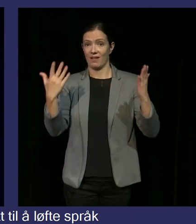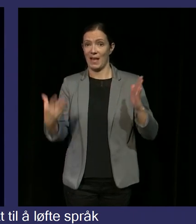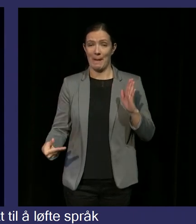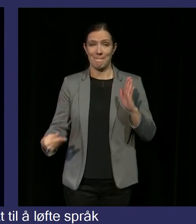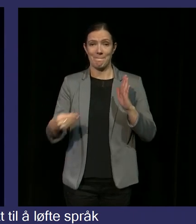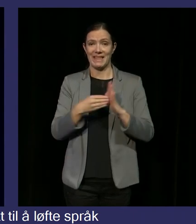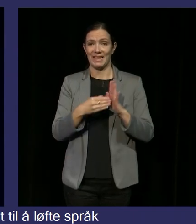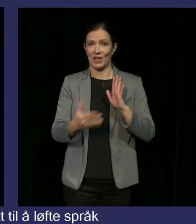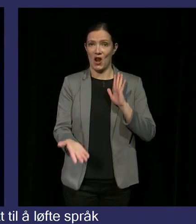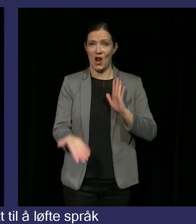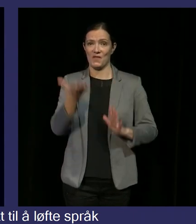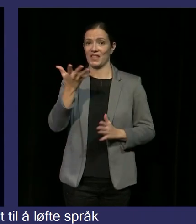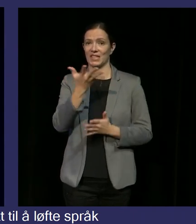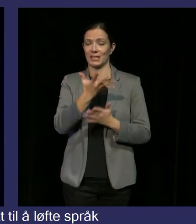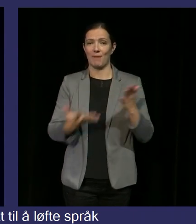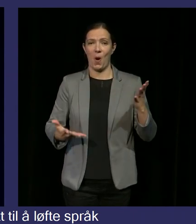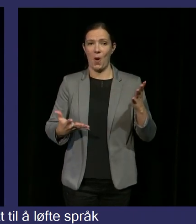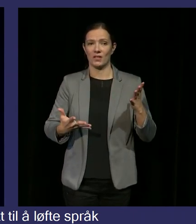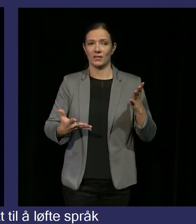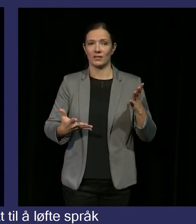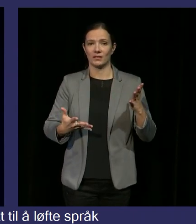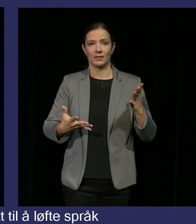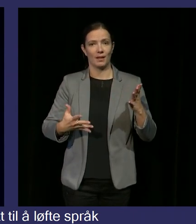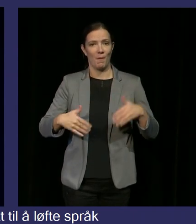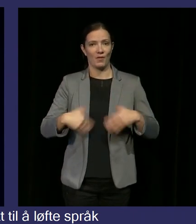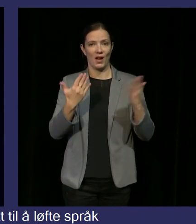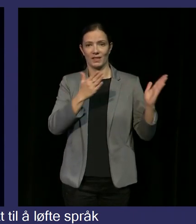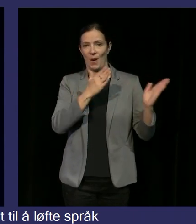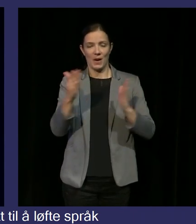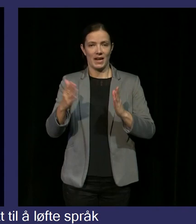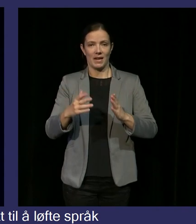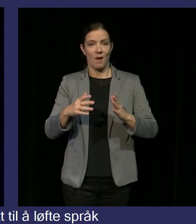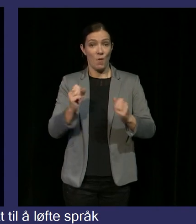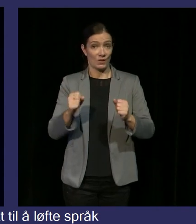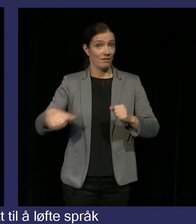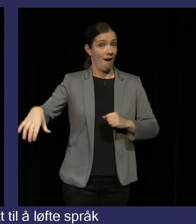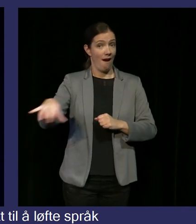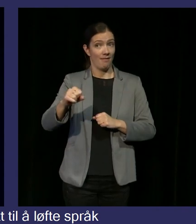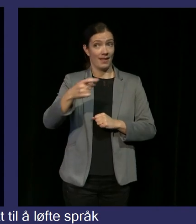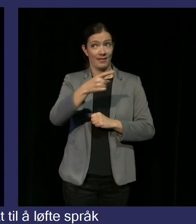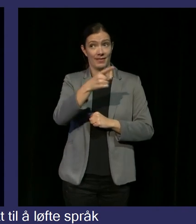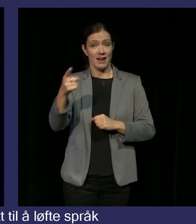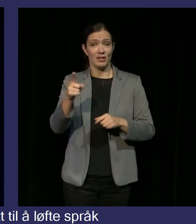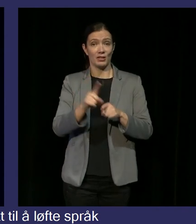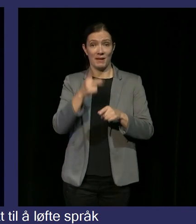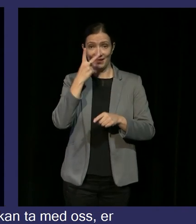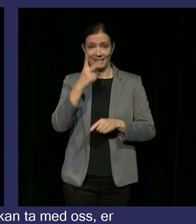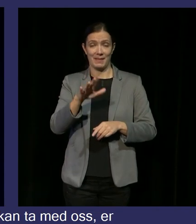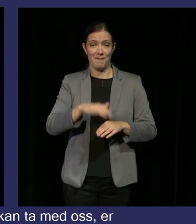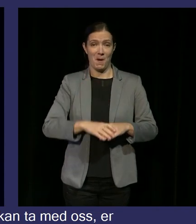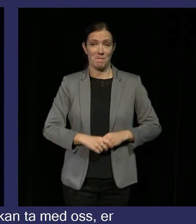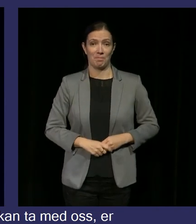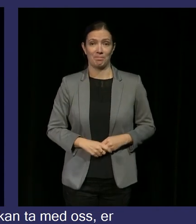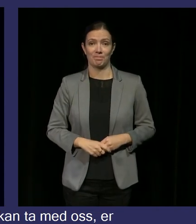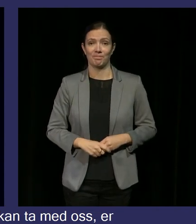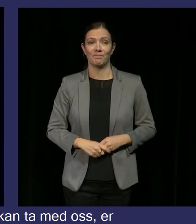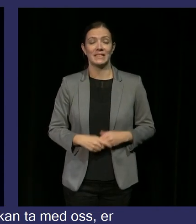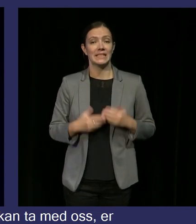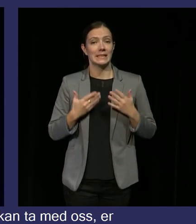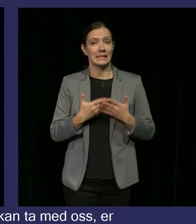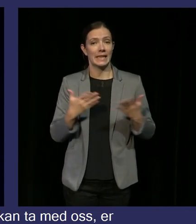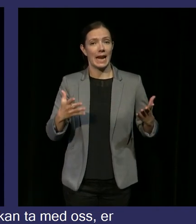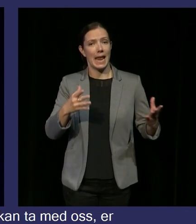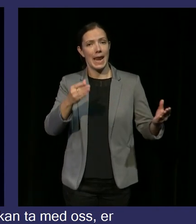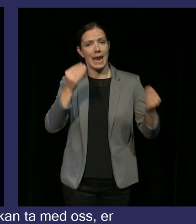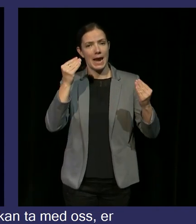å løfte språk høyt opp på dagsordenen hos alle de som har fulgt oss. En generell